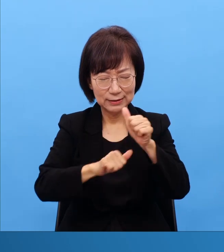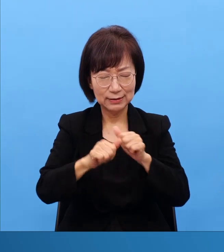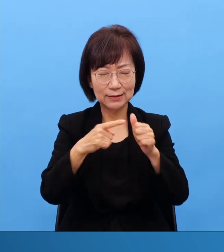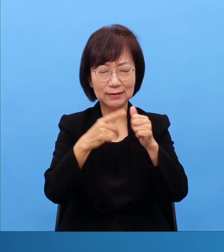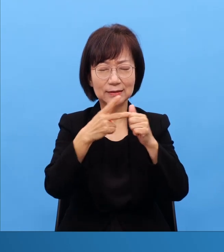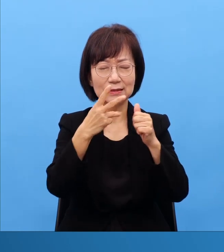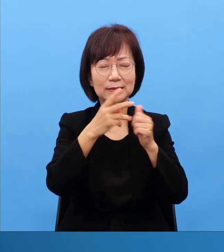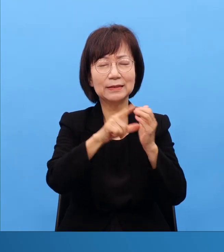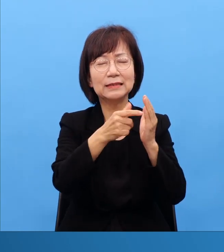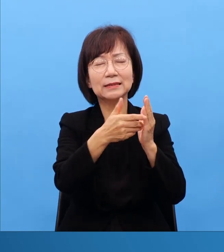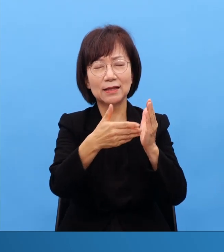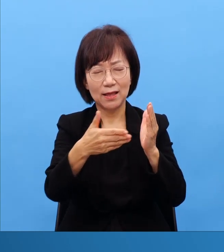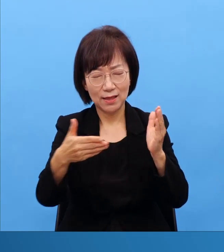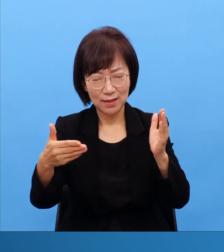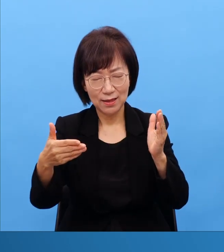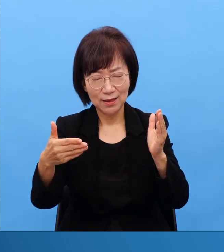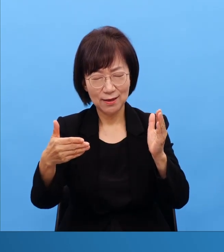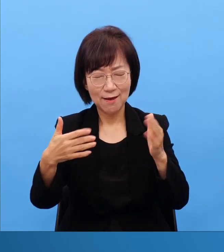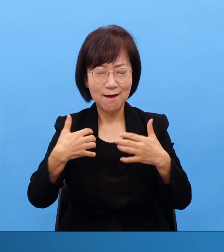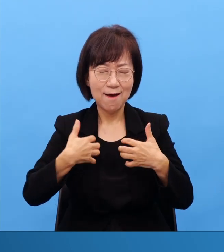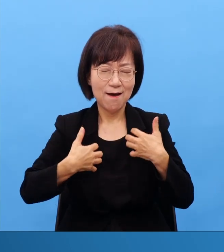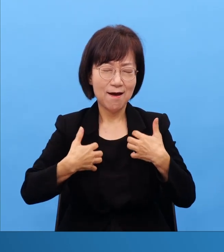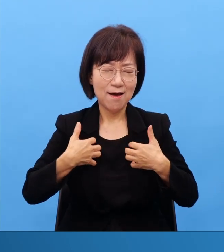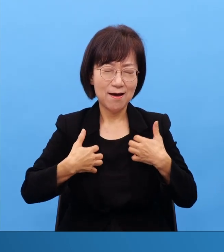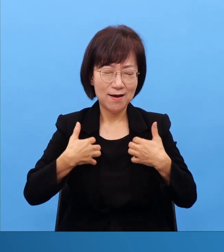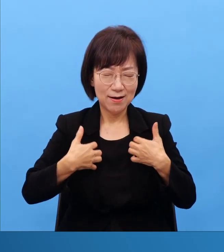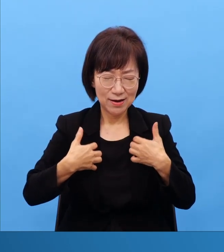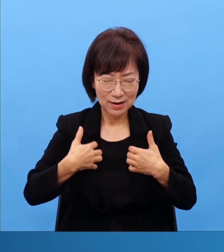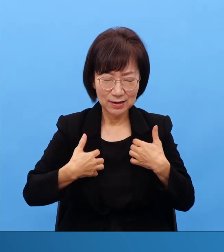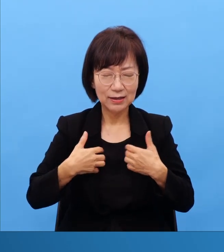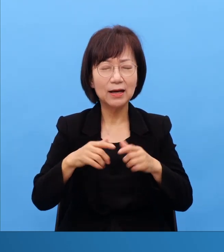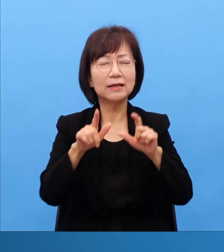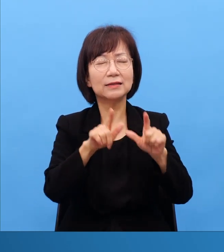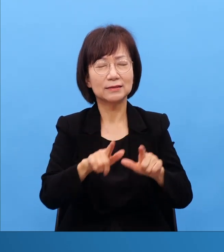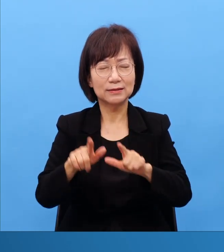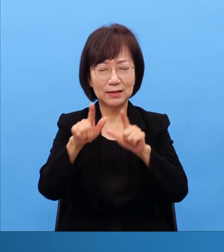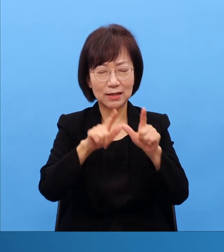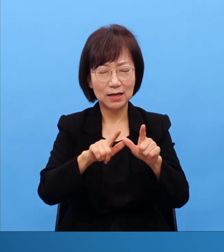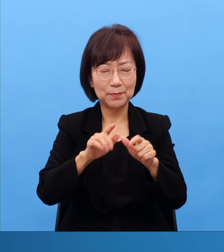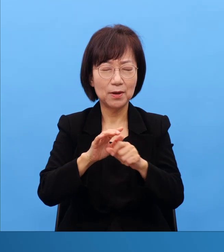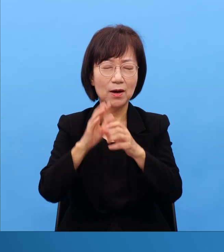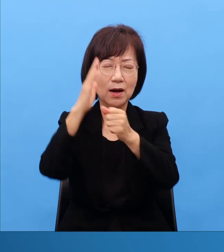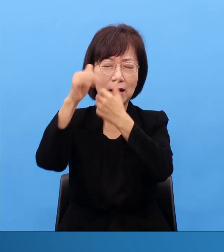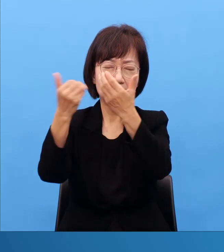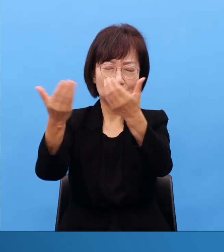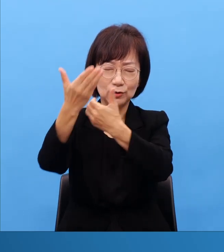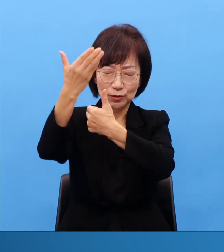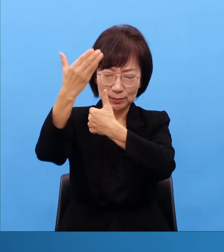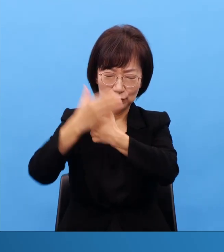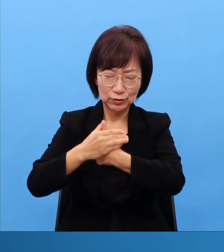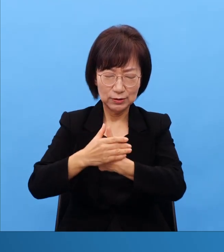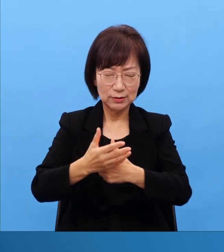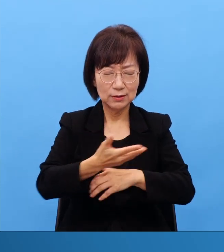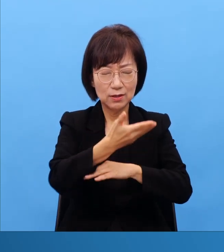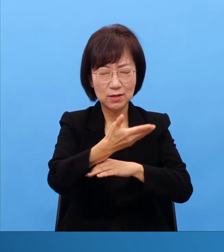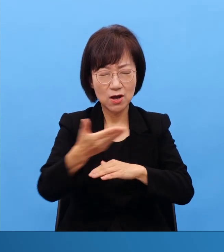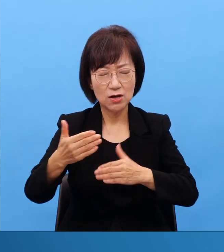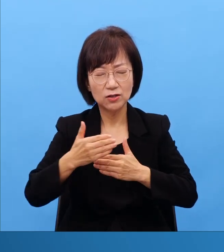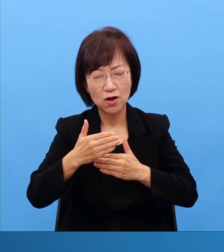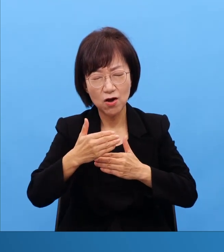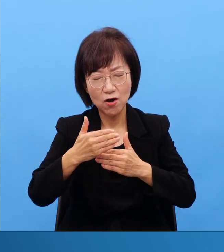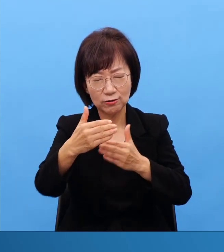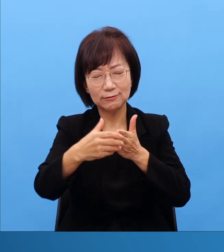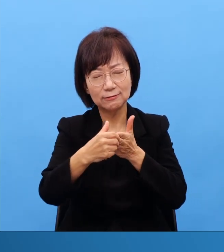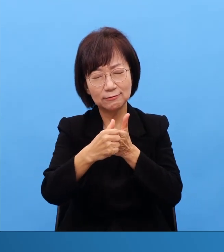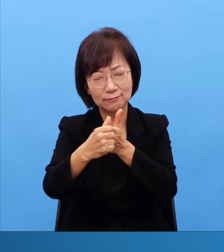하신 하나님께 감사드립니다. We thank you, Lord, for leading us to meet with the true evangelist pastor so that we and our posterity can enjoy the three ages and